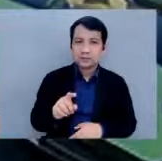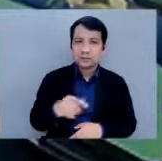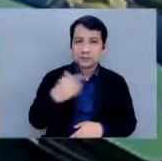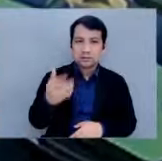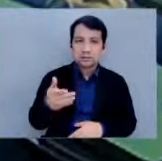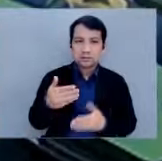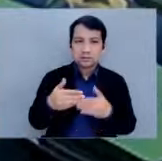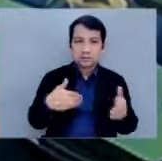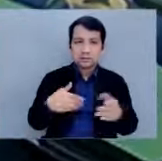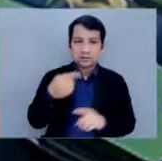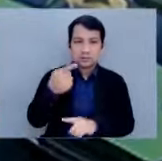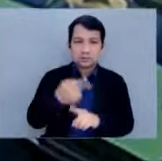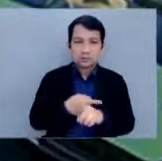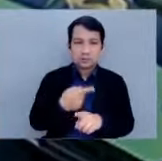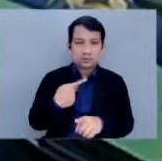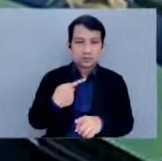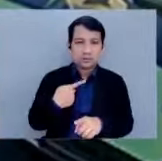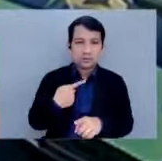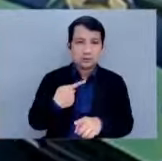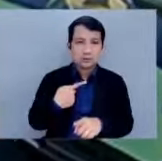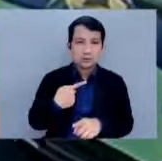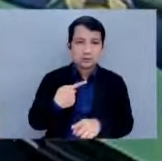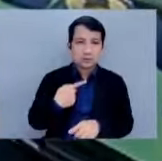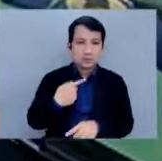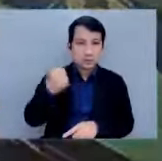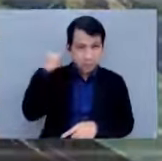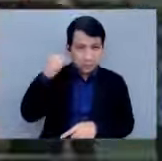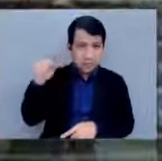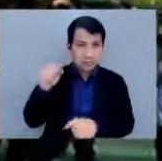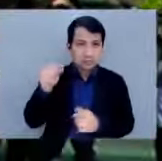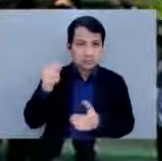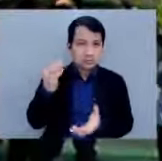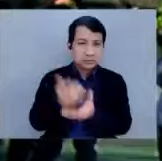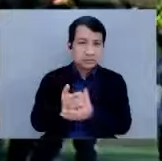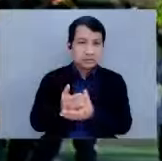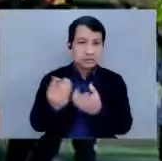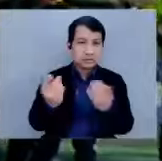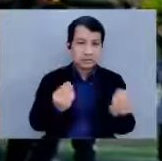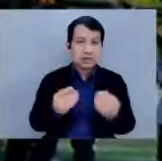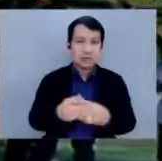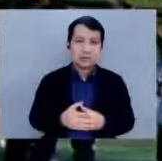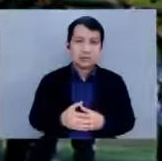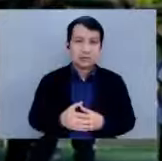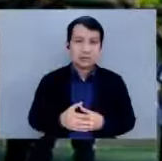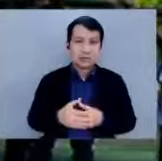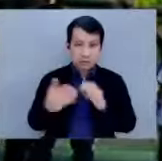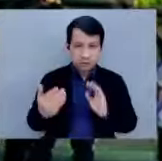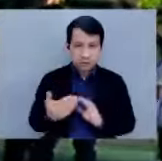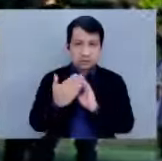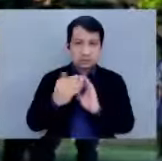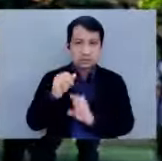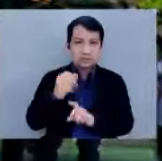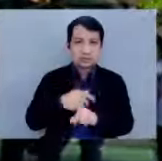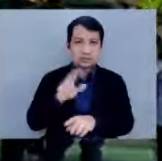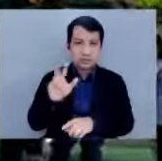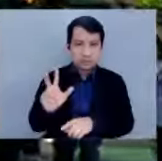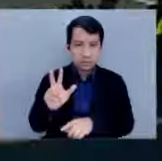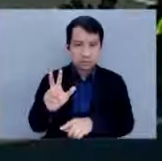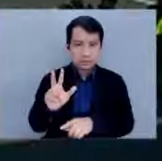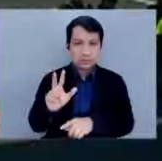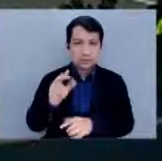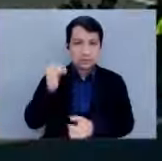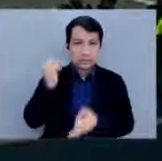buwan, sigurado po meron na naman pong strike na magaganap. Itatapat nila yan sa April 30 deadline ng PUV